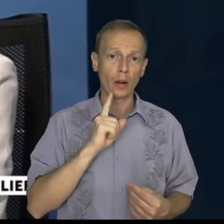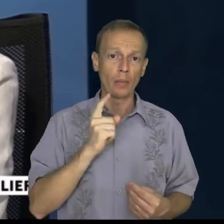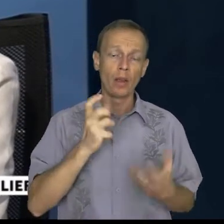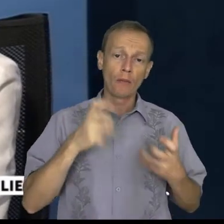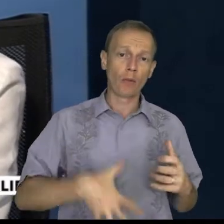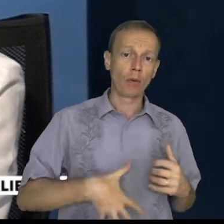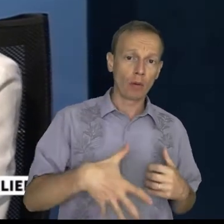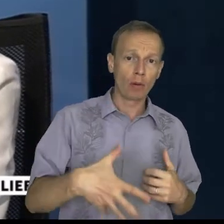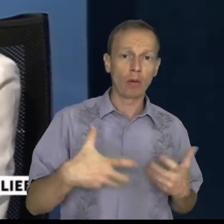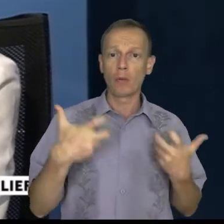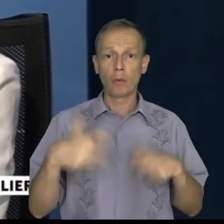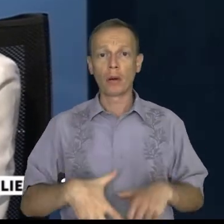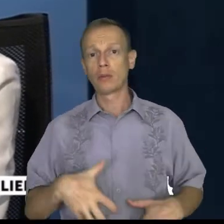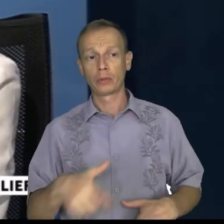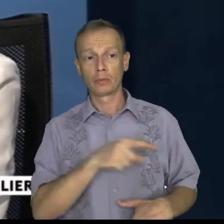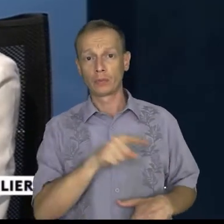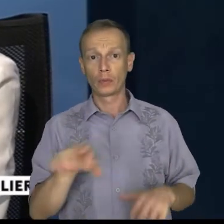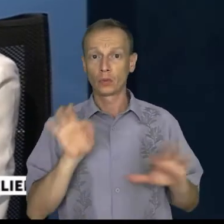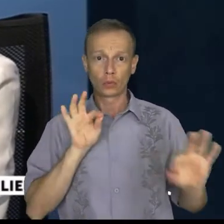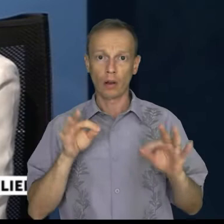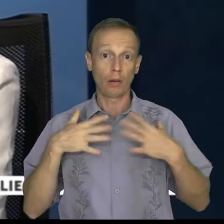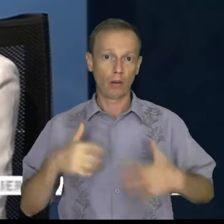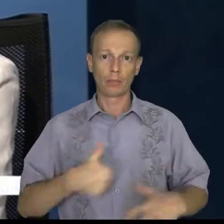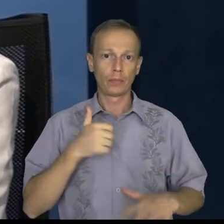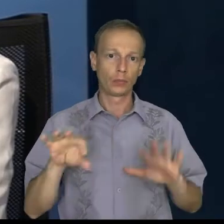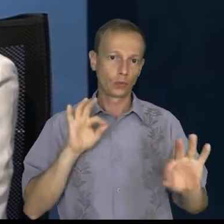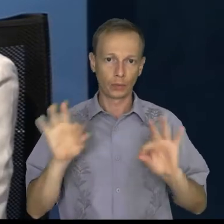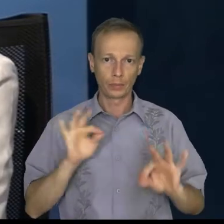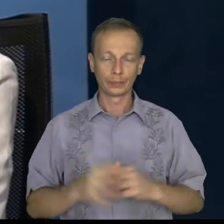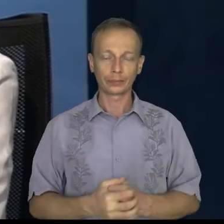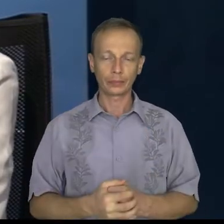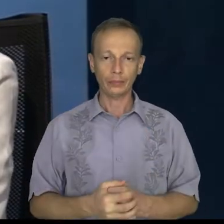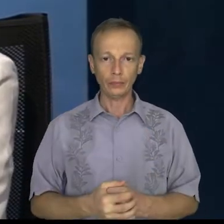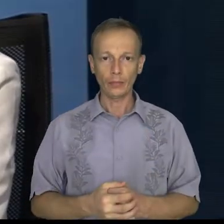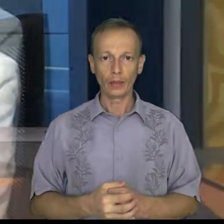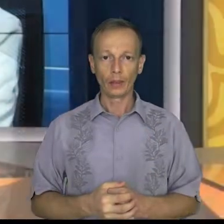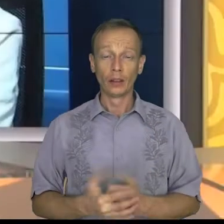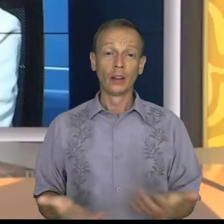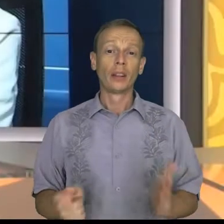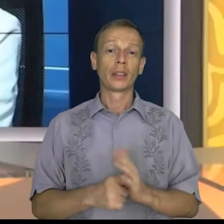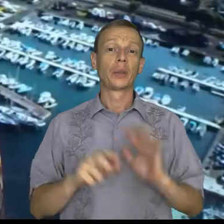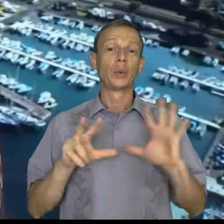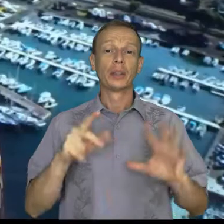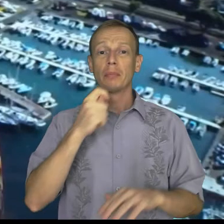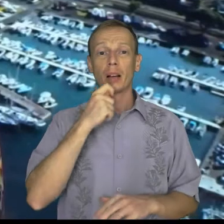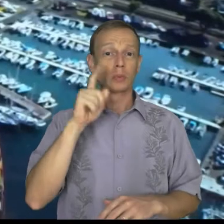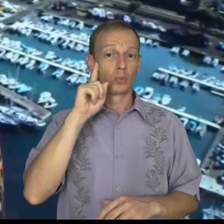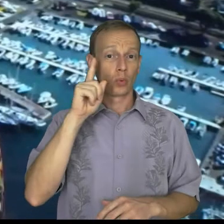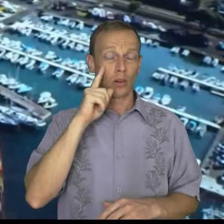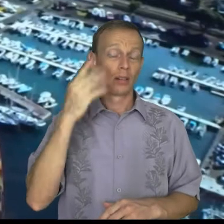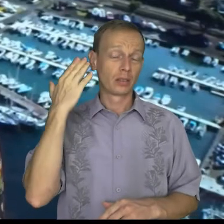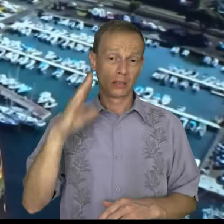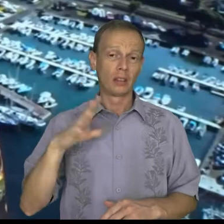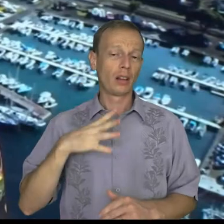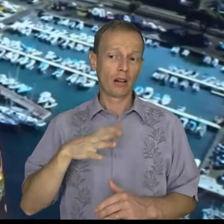de grossesse, c'est vraiment choisir. Et ce 8 mars